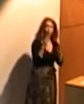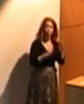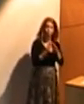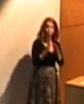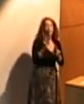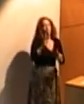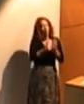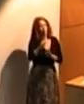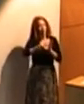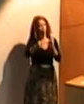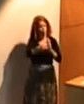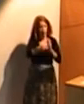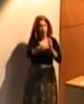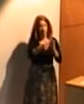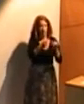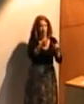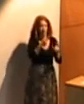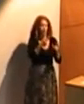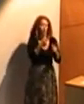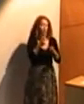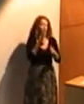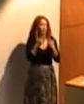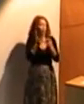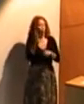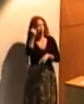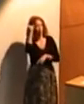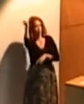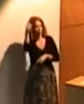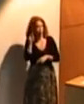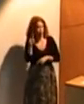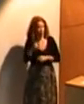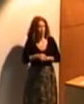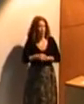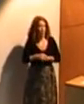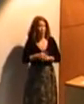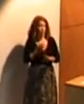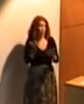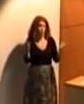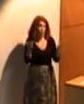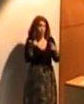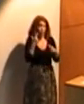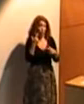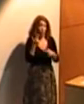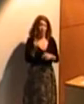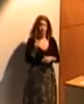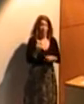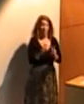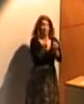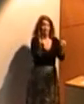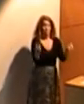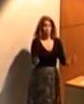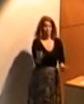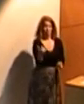biotechnologies en particulier étudiants ingénieurs l'été avant qu'ils finissent leur dernière année avant même qu'il soit donc diplômés